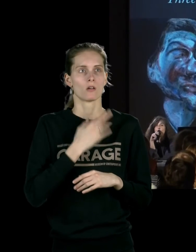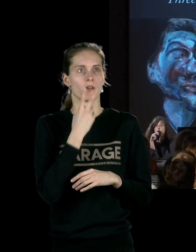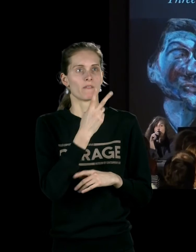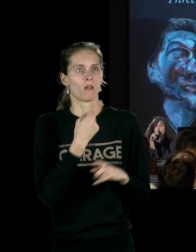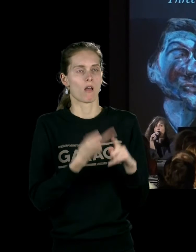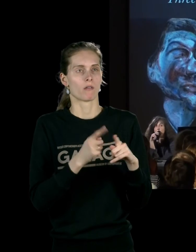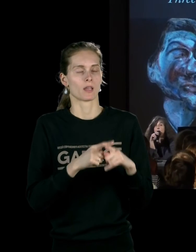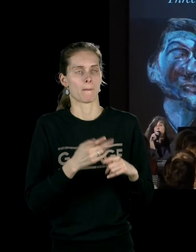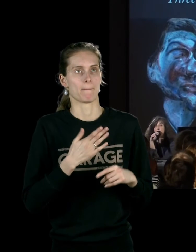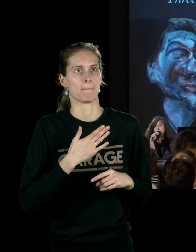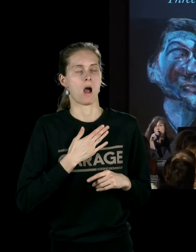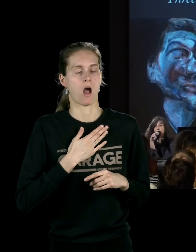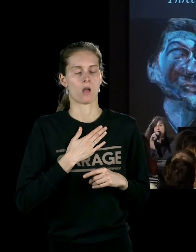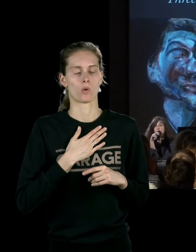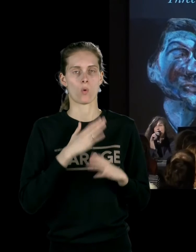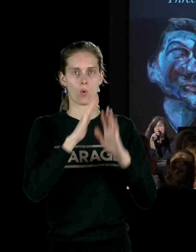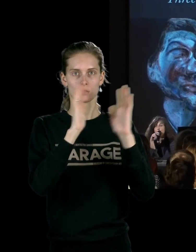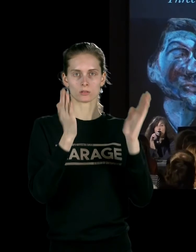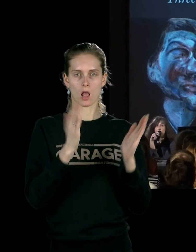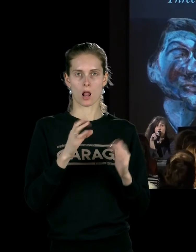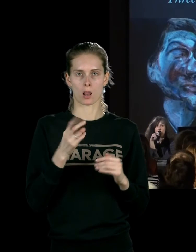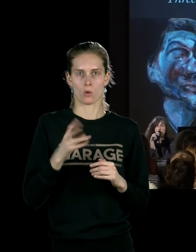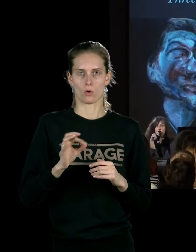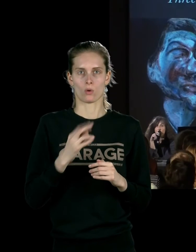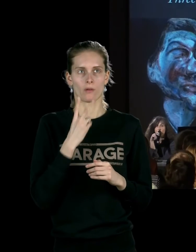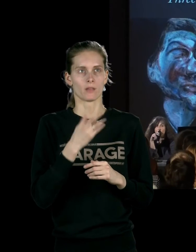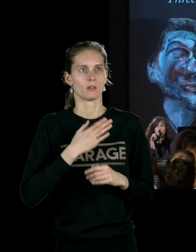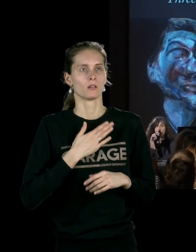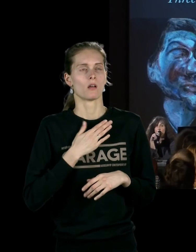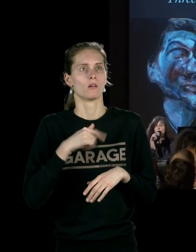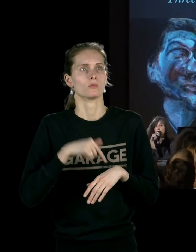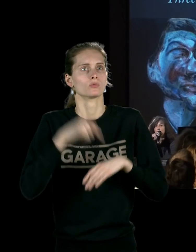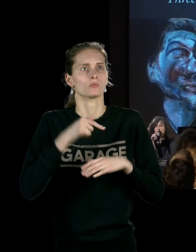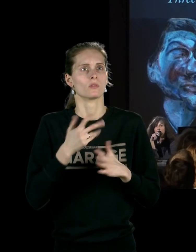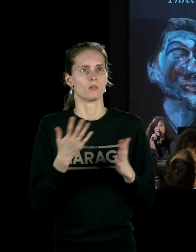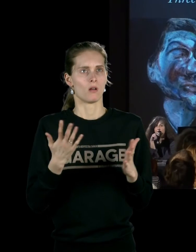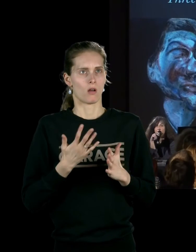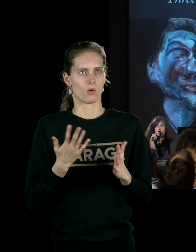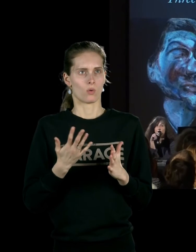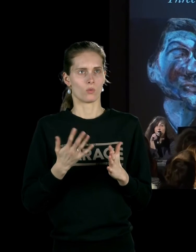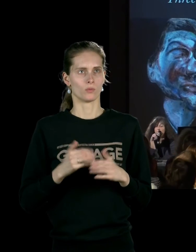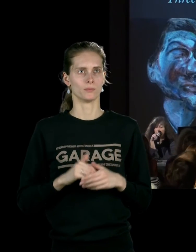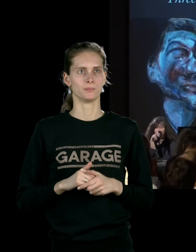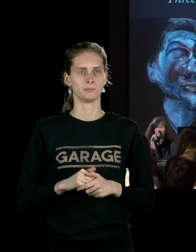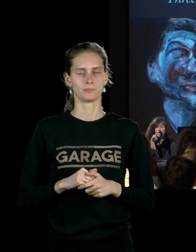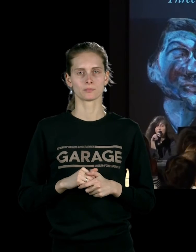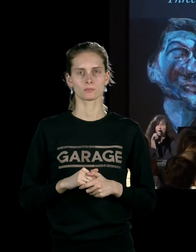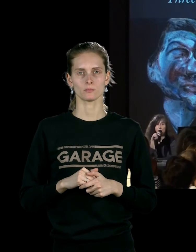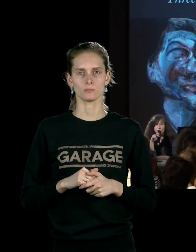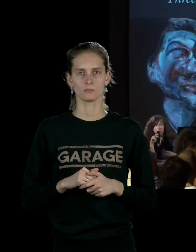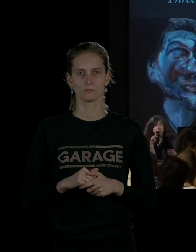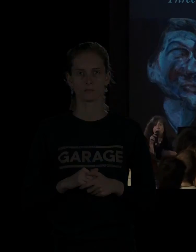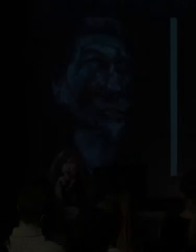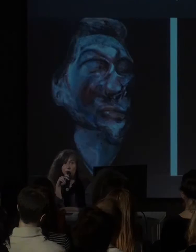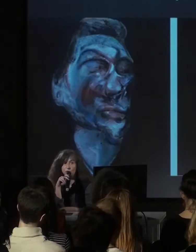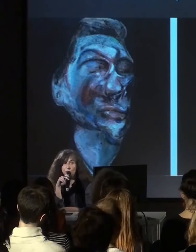те ощущения, которые ты испытываешь сам, те ощущения, которые ты испытываешь даже в самых измененных состояниях, в самых